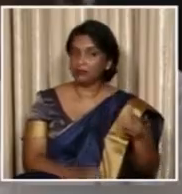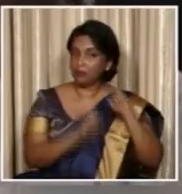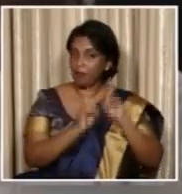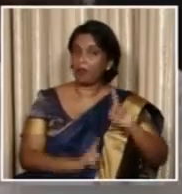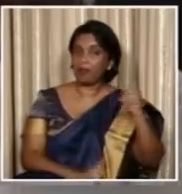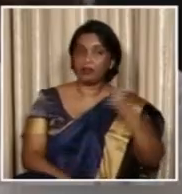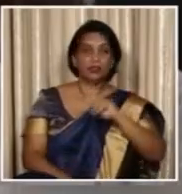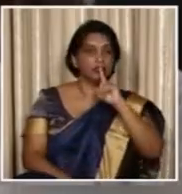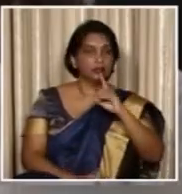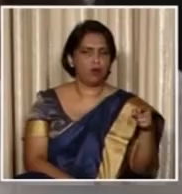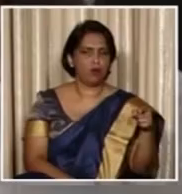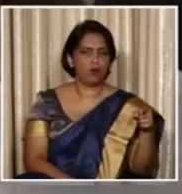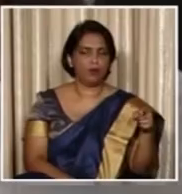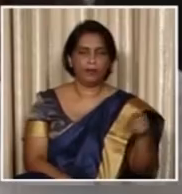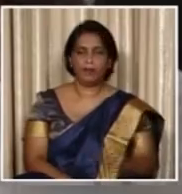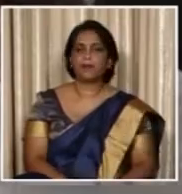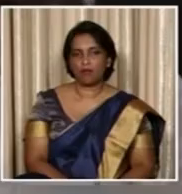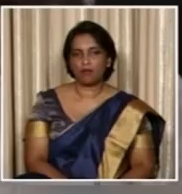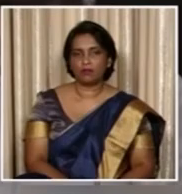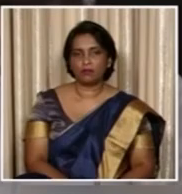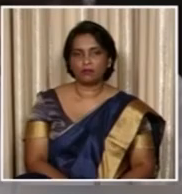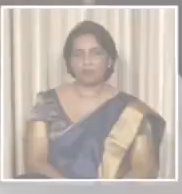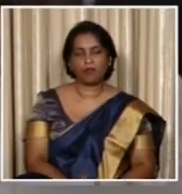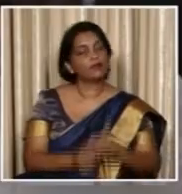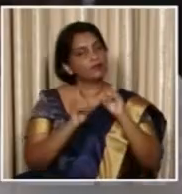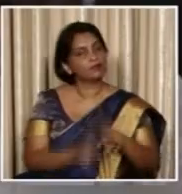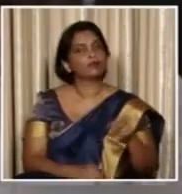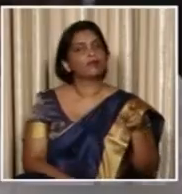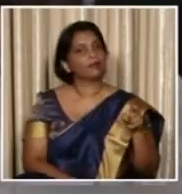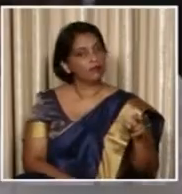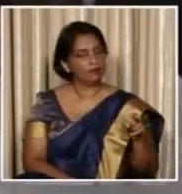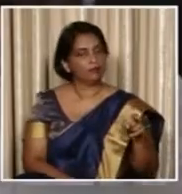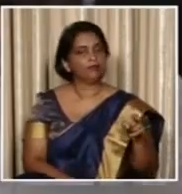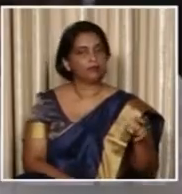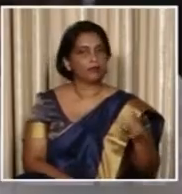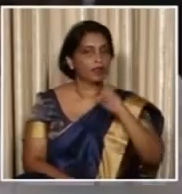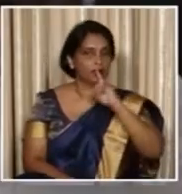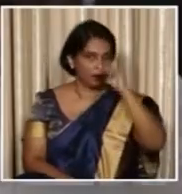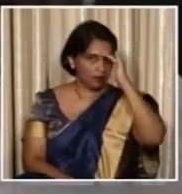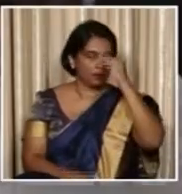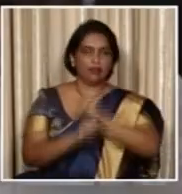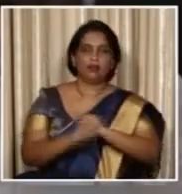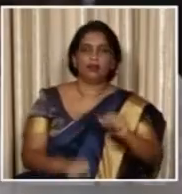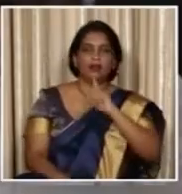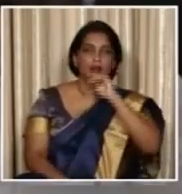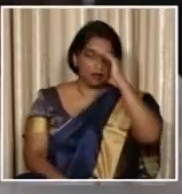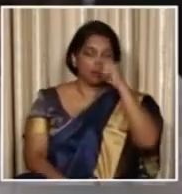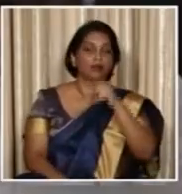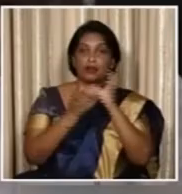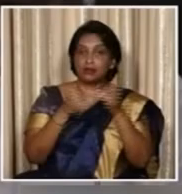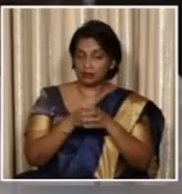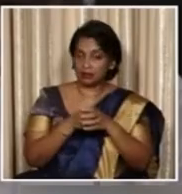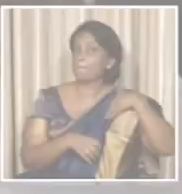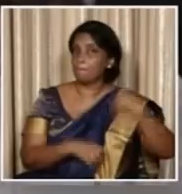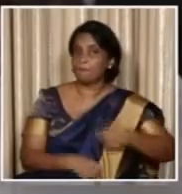දුන්නේ හම්පස්සේ ඒක ක්‍රියාත්මක කරන්නේ කවුද? ඔතනයි ප්‍රශ්නේ තියෙන්නේ. එතකොට ඒක දැන් කථානායකතුමා නැහැ. කථානායකතුමා තමයි විසුදු ව්‍යවස්ථාදායක